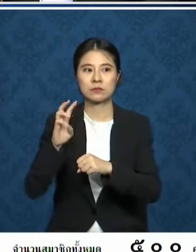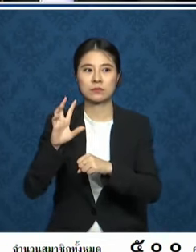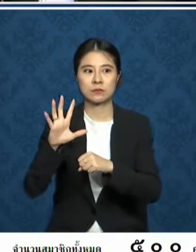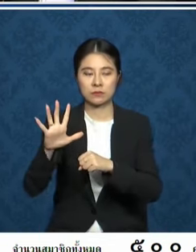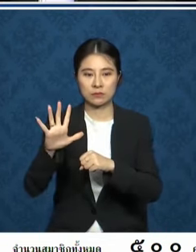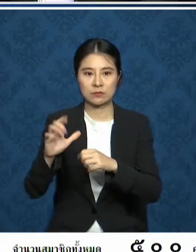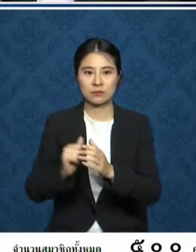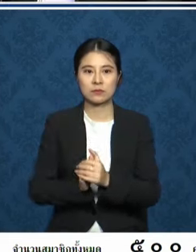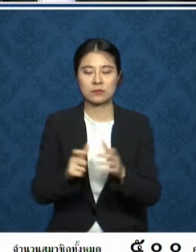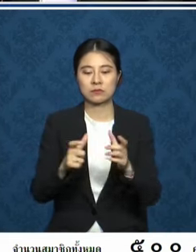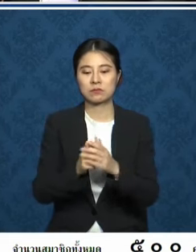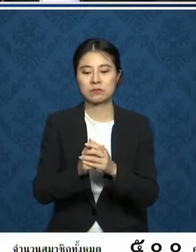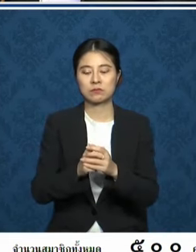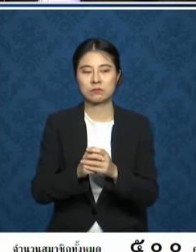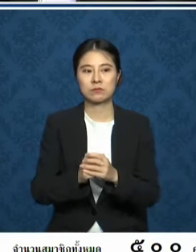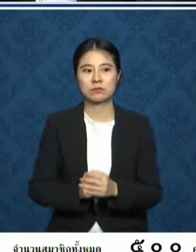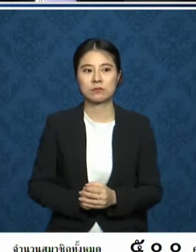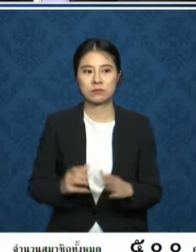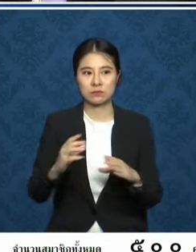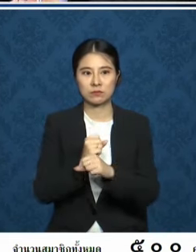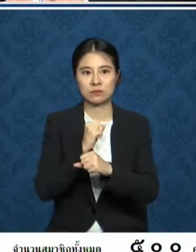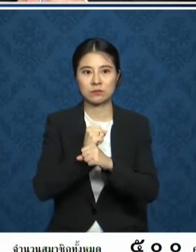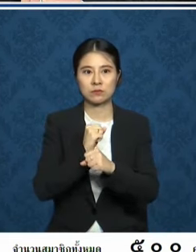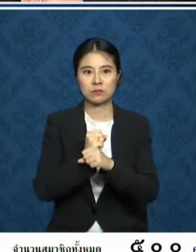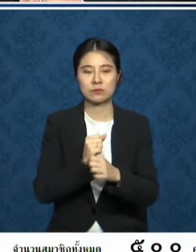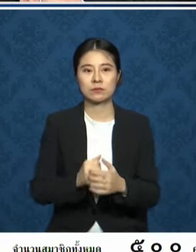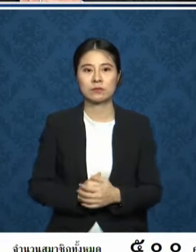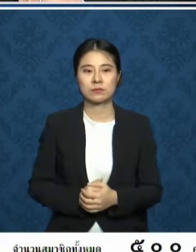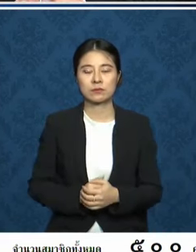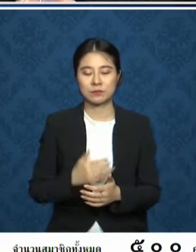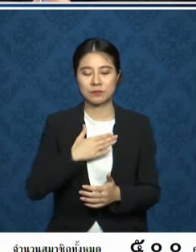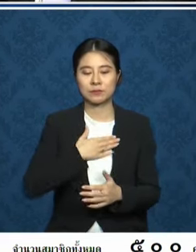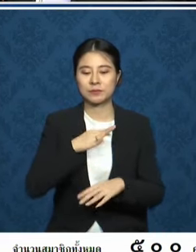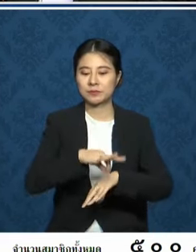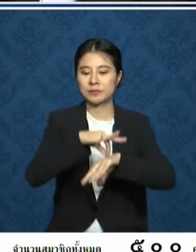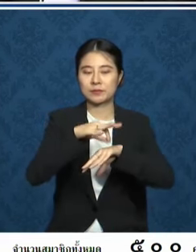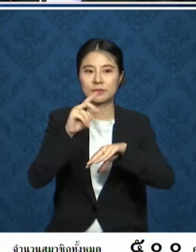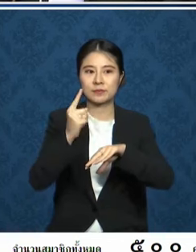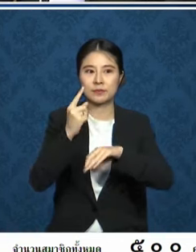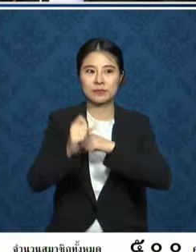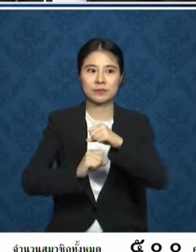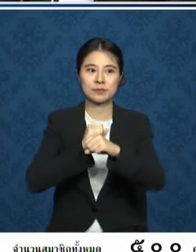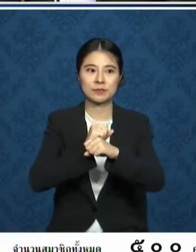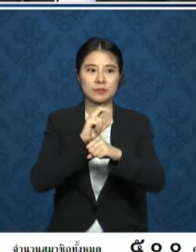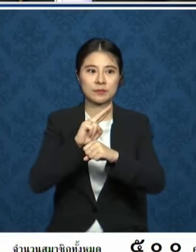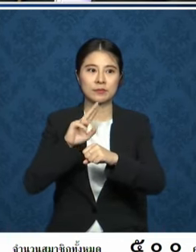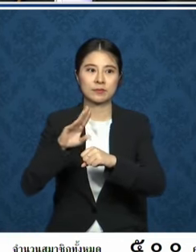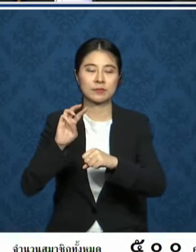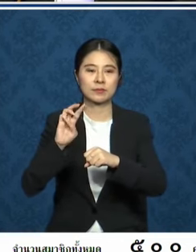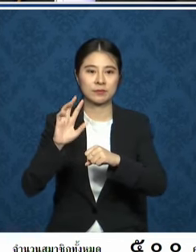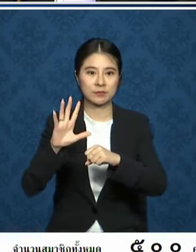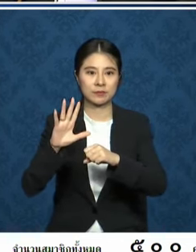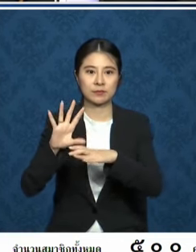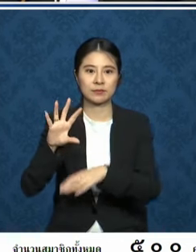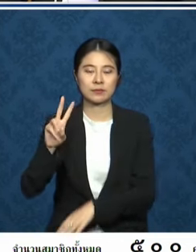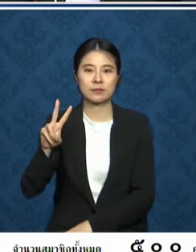านสมาชิกว่าผมมารบตำเนงอยู่คราบเกี่ยวระหว่างปีงบประมาณ 2,565 และ